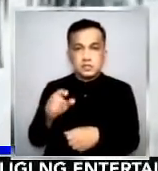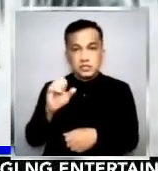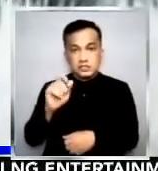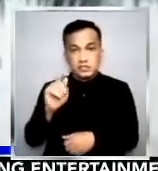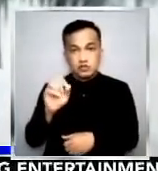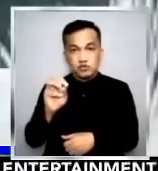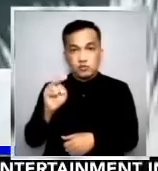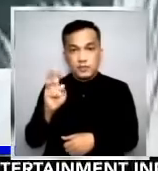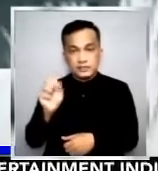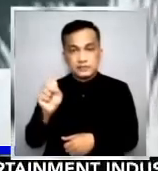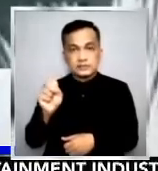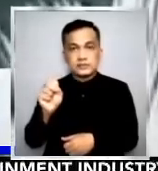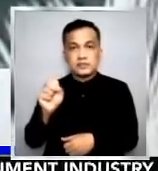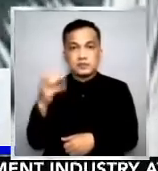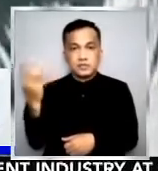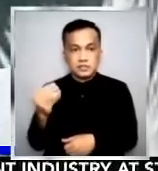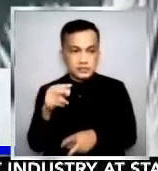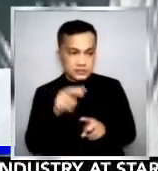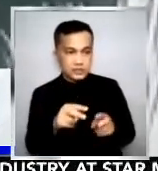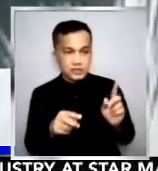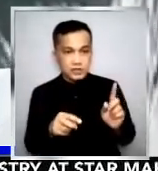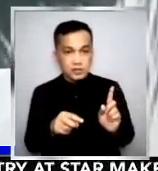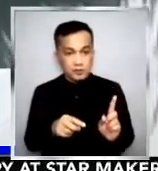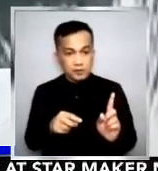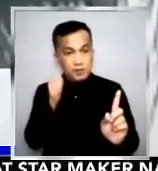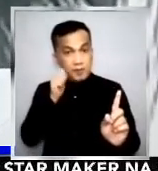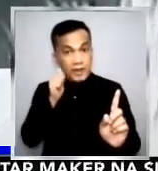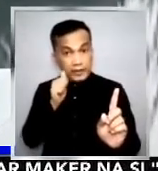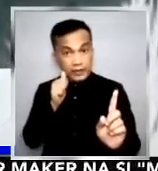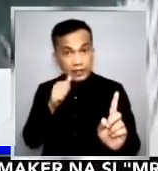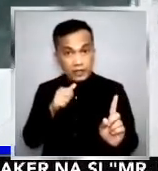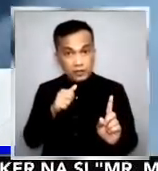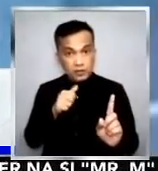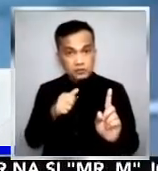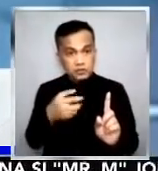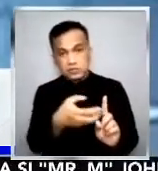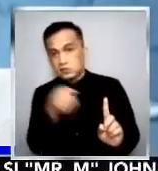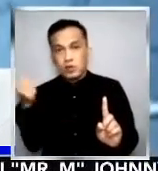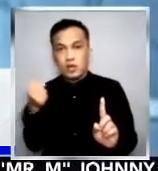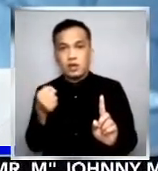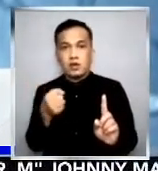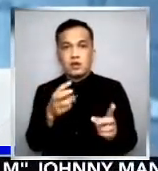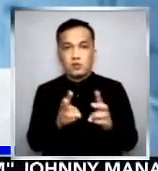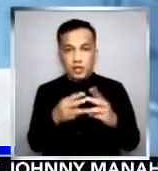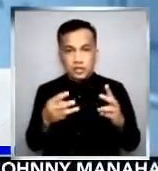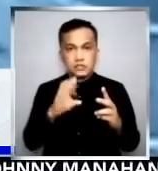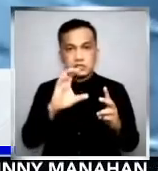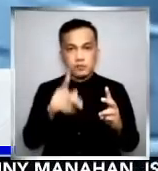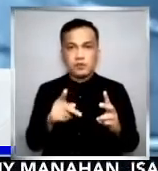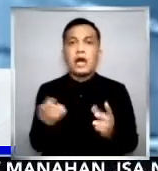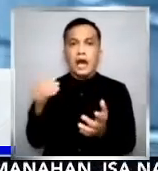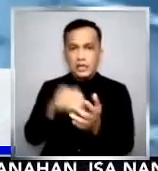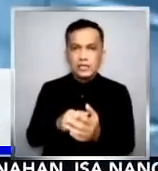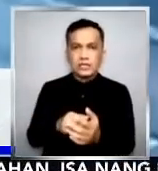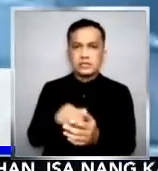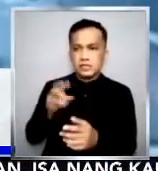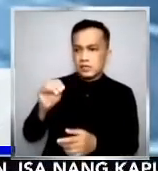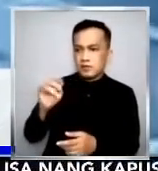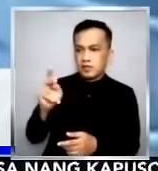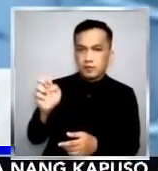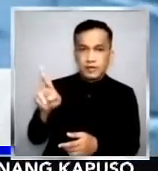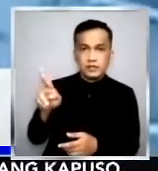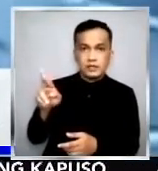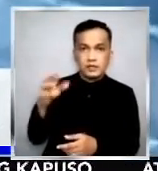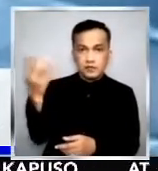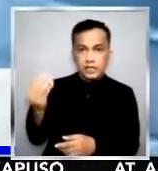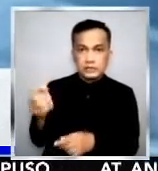ang pang-hold up sa isang babae naglalakad, pauwi, natangay ang wallet at cellphone. Naulit ito sa Malvar, Batangas, kung saan matapos tutukan